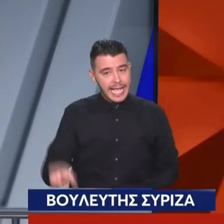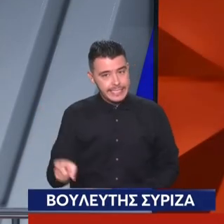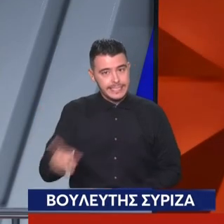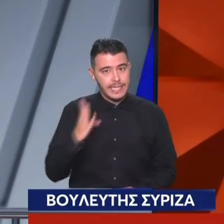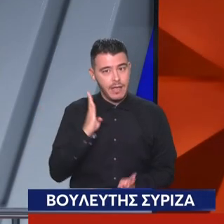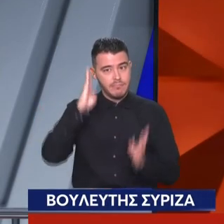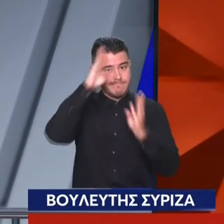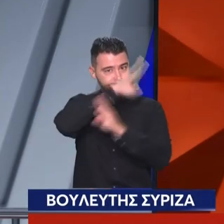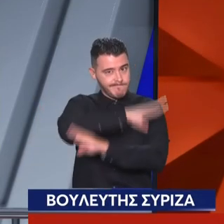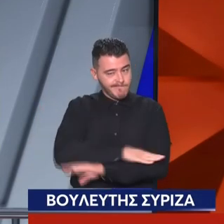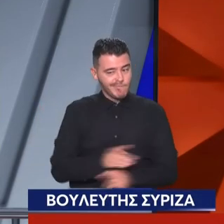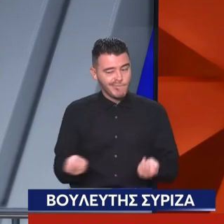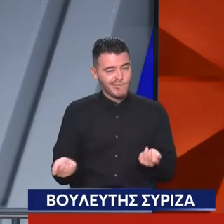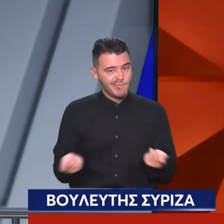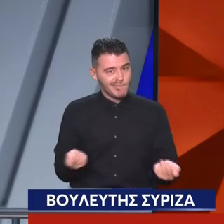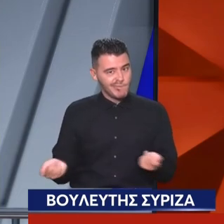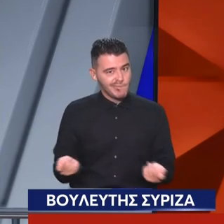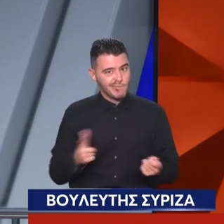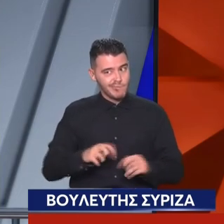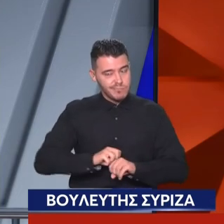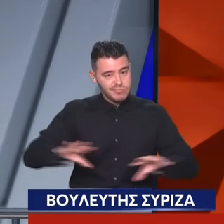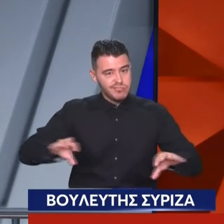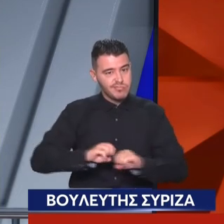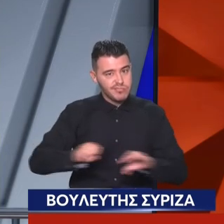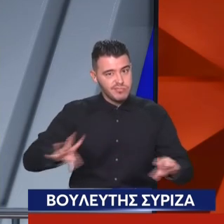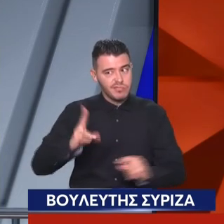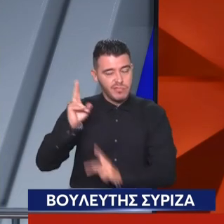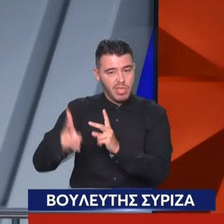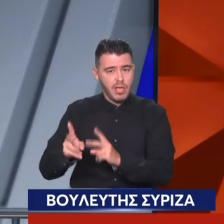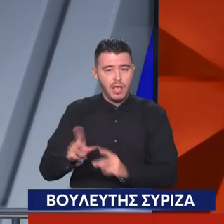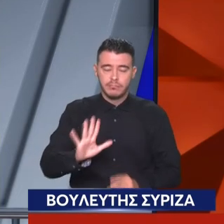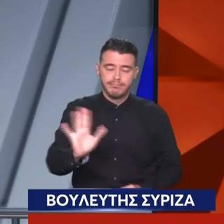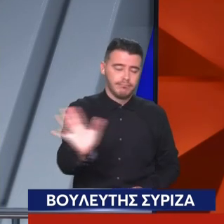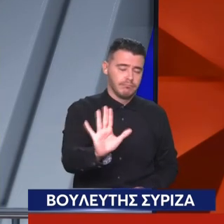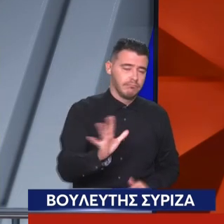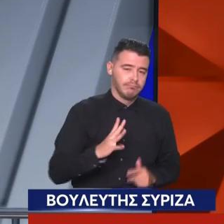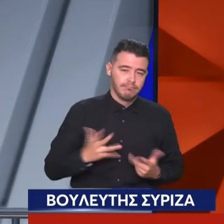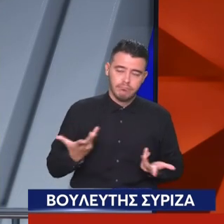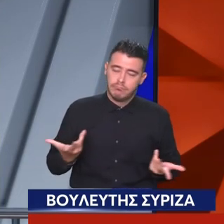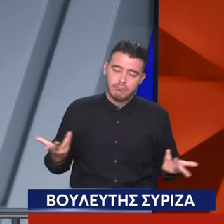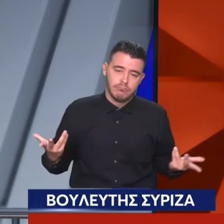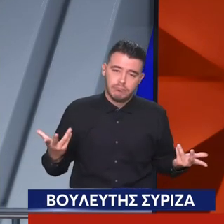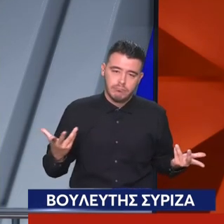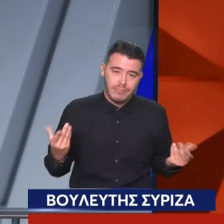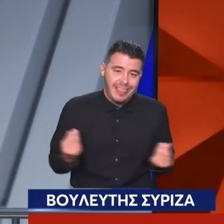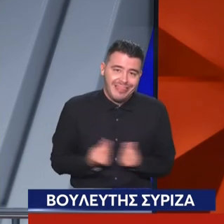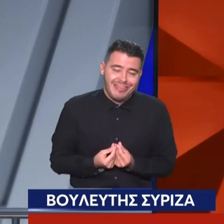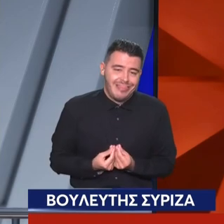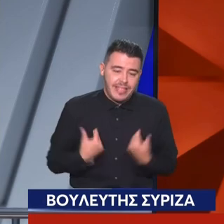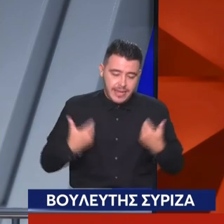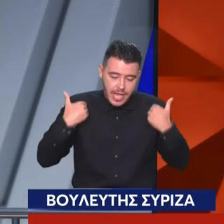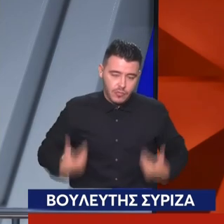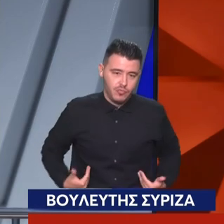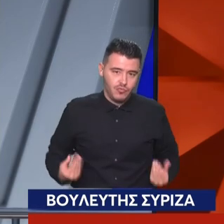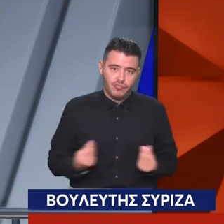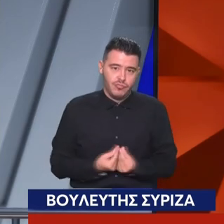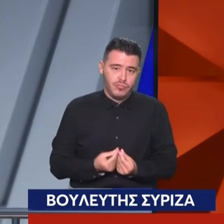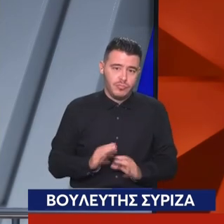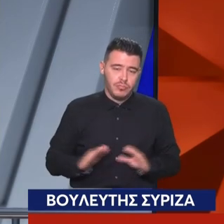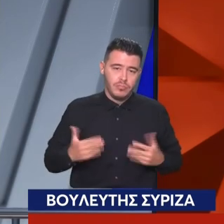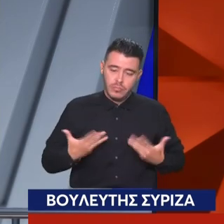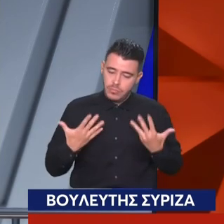πριν τον πρώτο γύρο. Αυτό έχετε ακούσει, δεν το ακούτε από μένα πρώτη φορά. Αυτά είναι έξω από τον ορίζοντά μου και εμένα προσωπικά και των ανθρώπων που περιβάλλουμε εμπιστοσύνη την